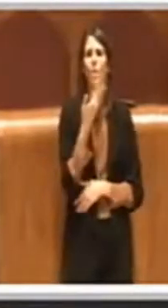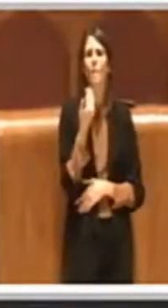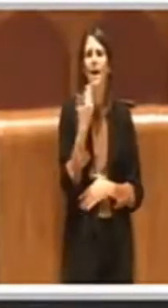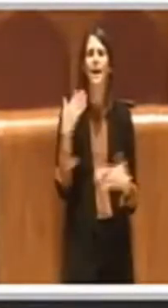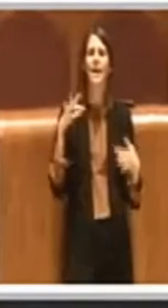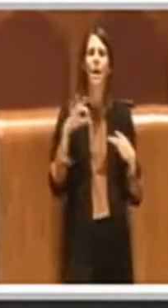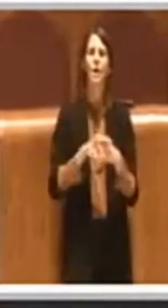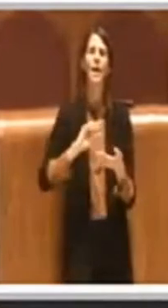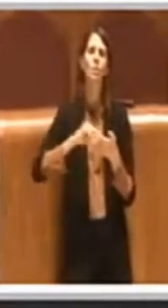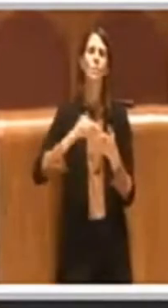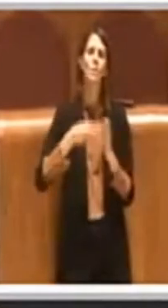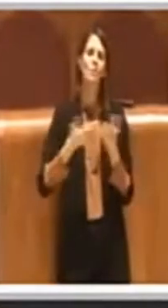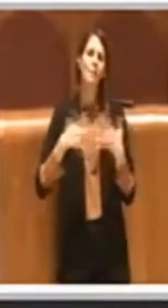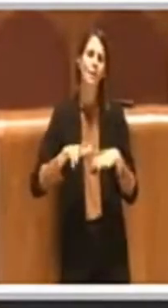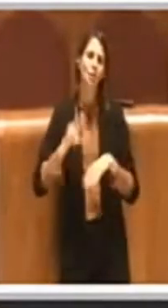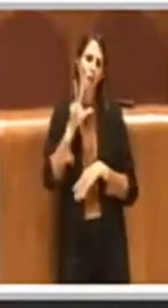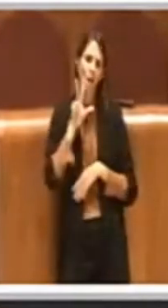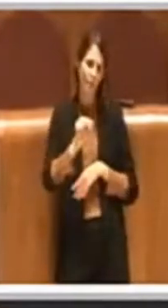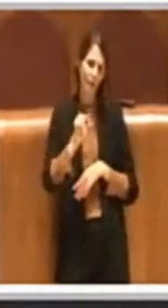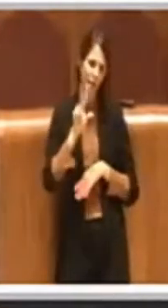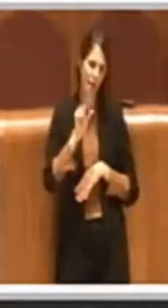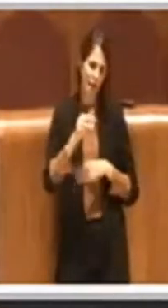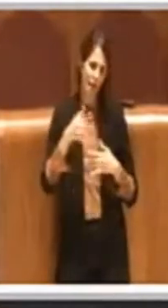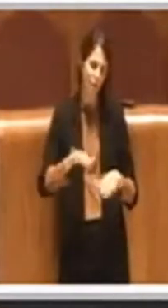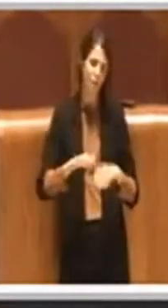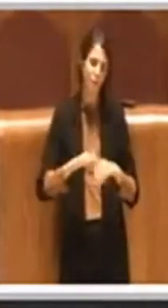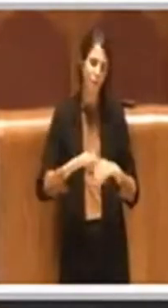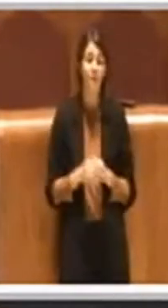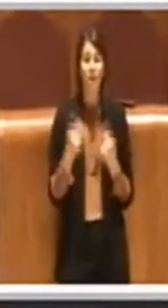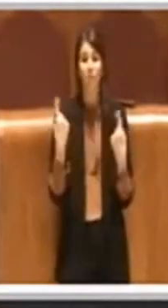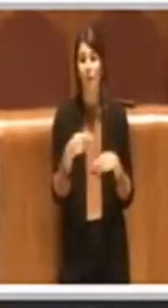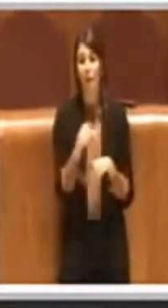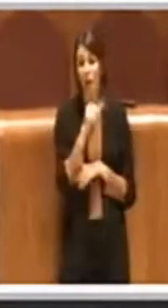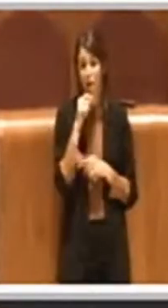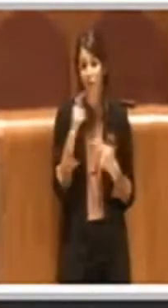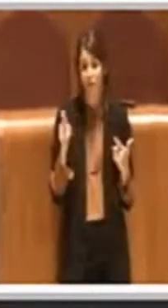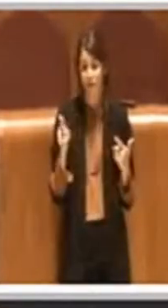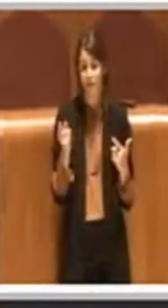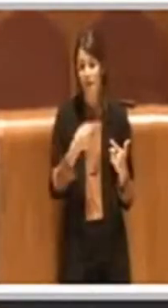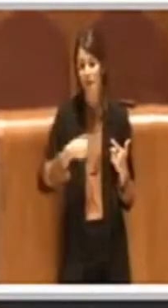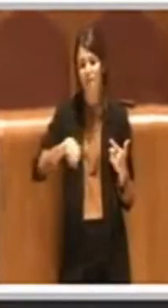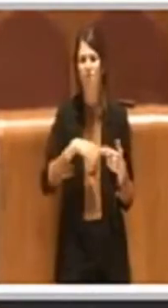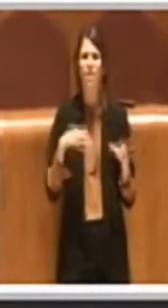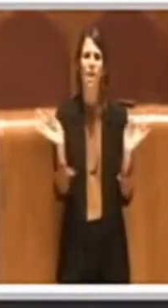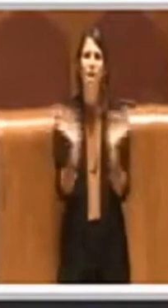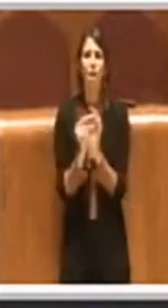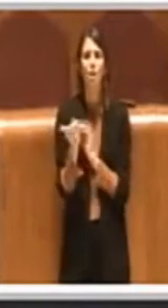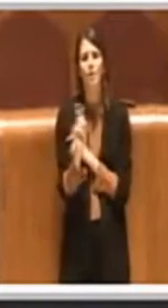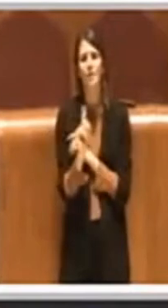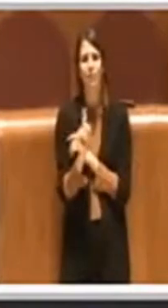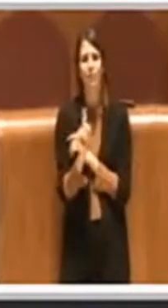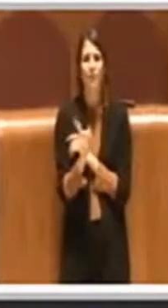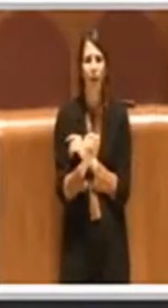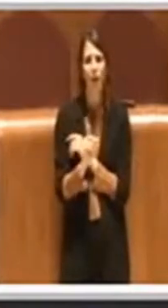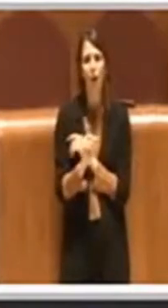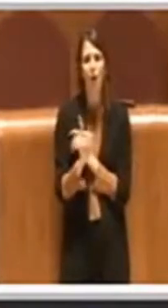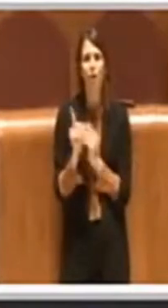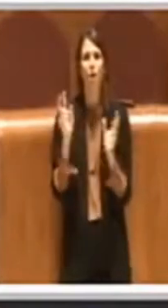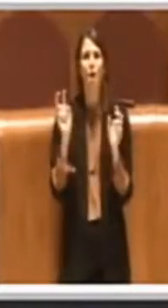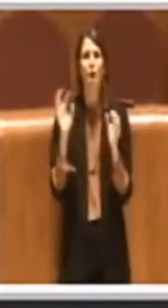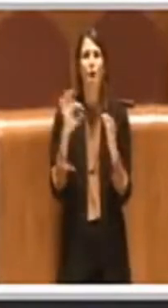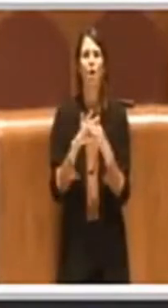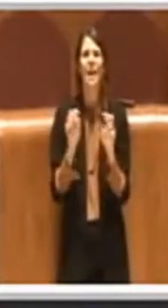ci siamo detti per cui non serve questo non siamo d'accordo tanto su lei gli osservatori